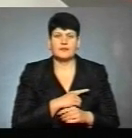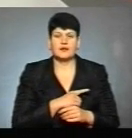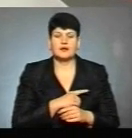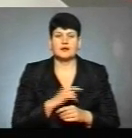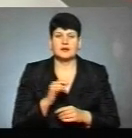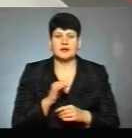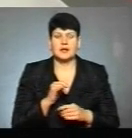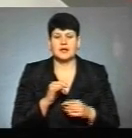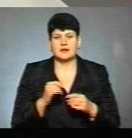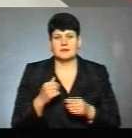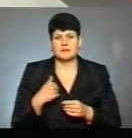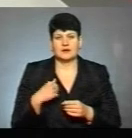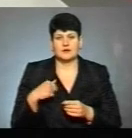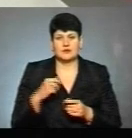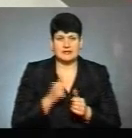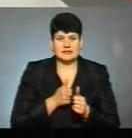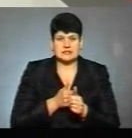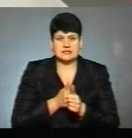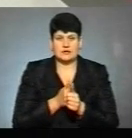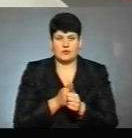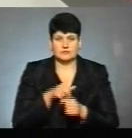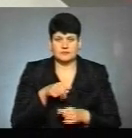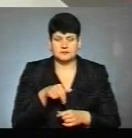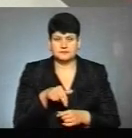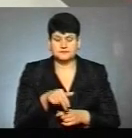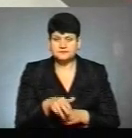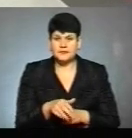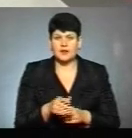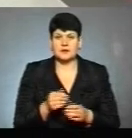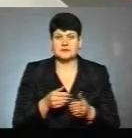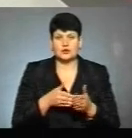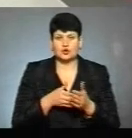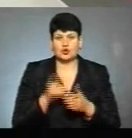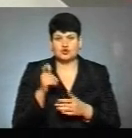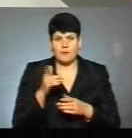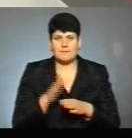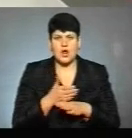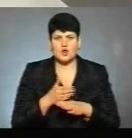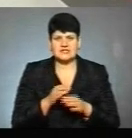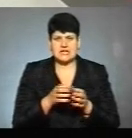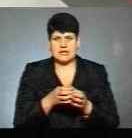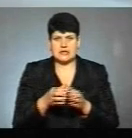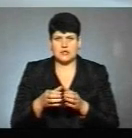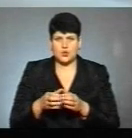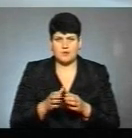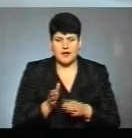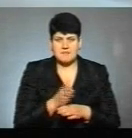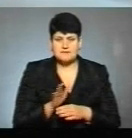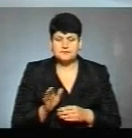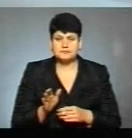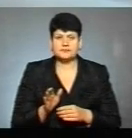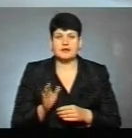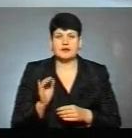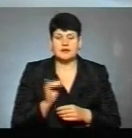заметіль, але ми так, один за одним пройшли, і вже коли дійшли до Чорткова, ми розділилися групками такими.